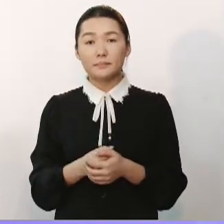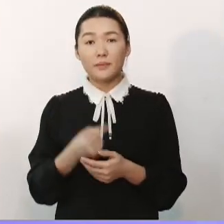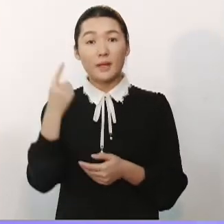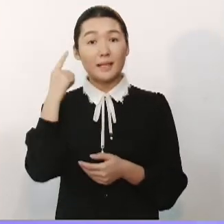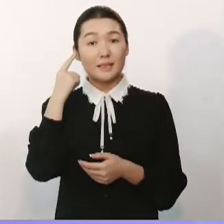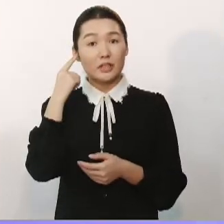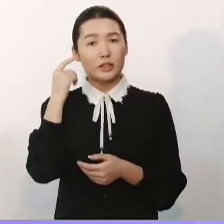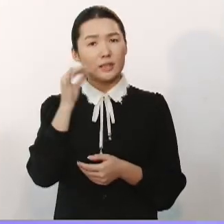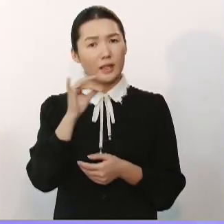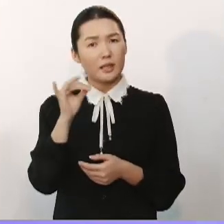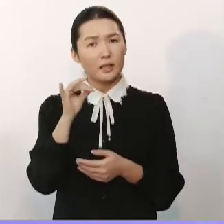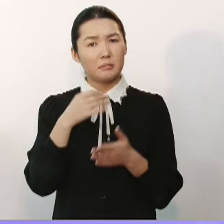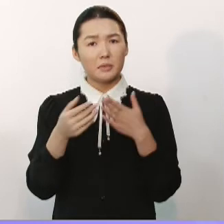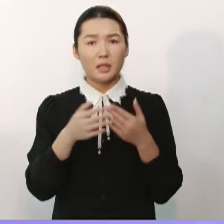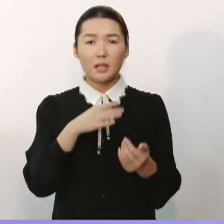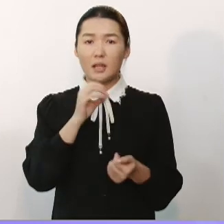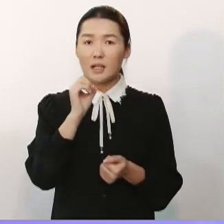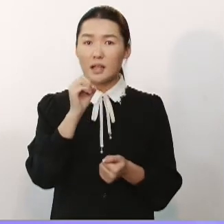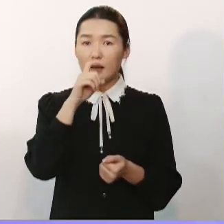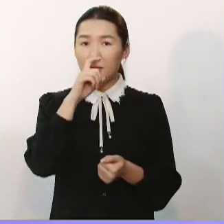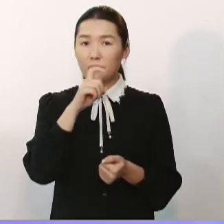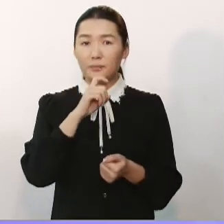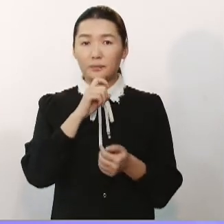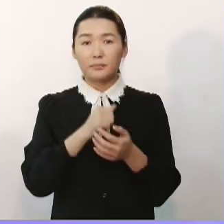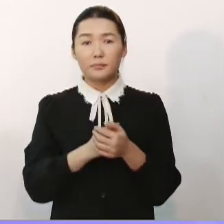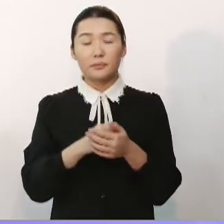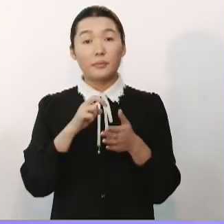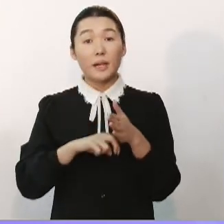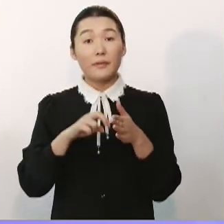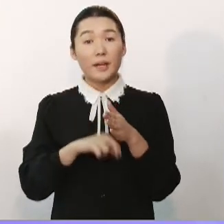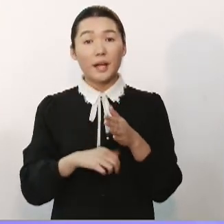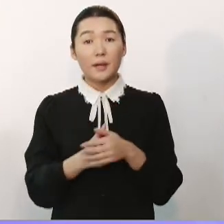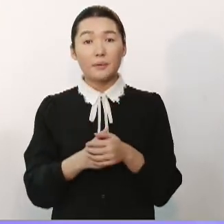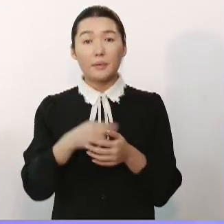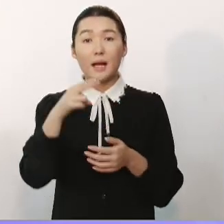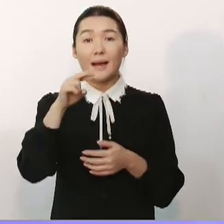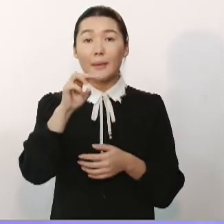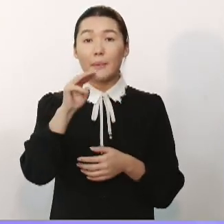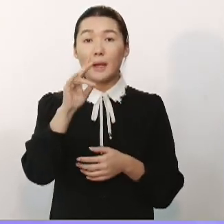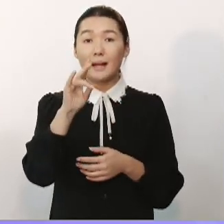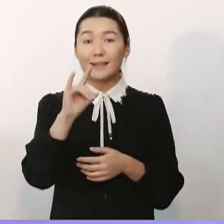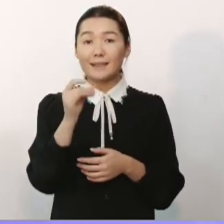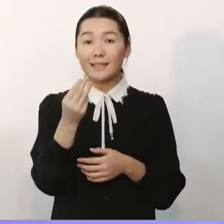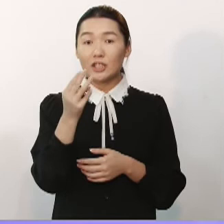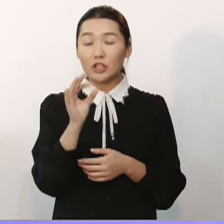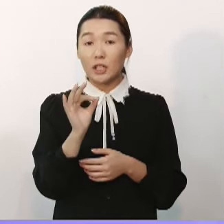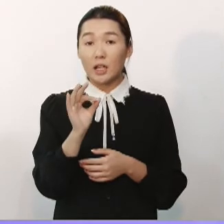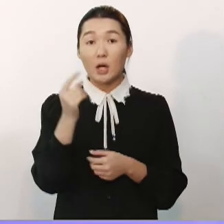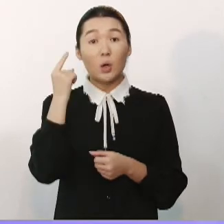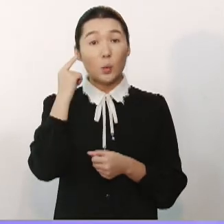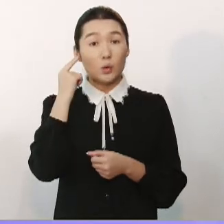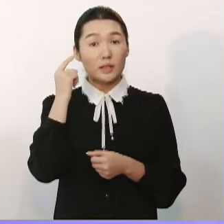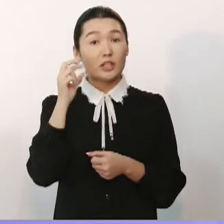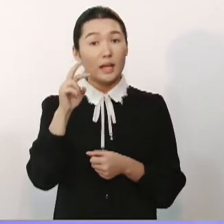Слышится то ли «и», то ли «е». Проверяем. Пятнышко. Услышали звук